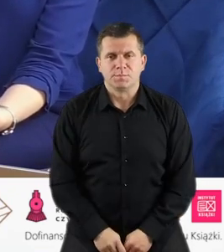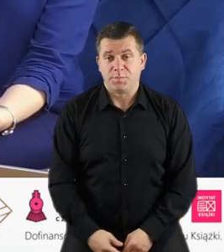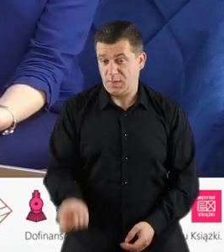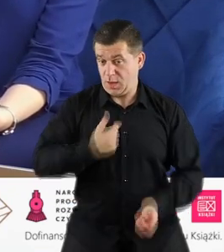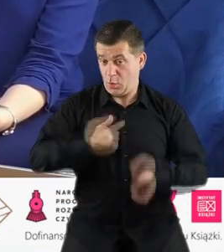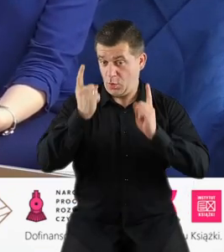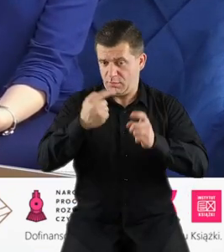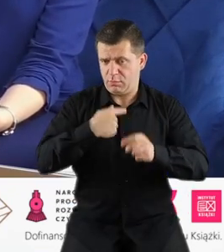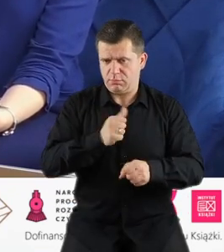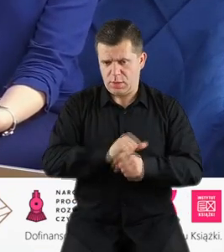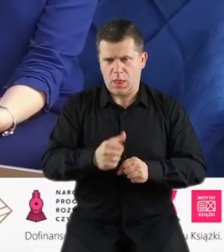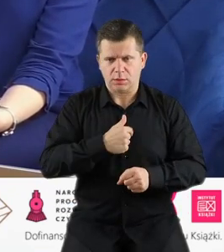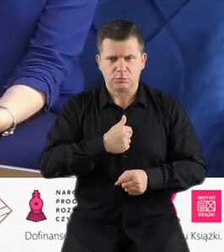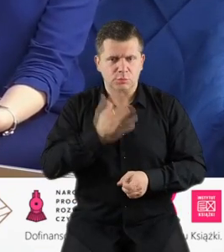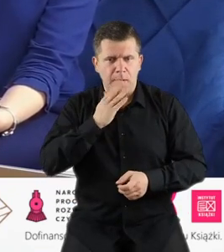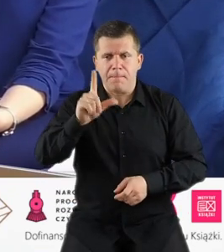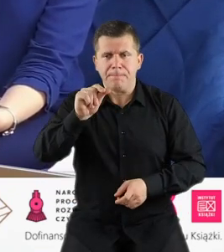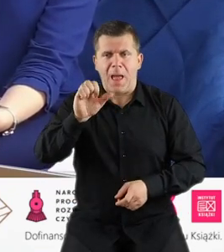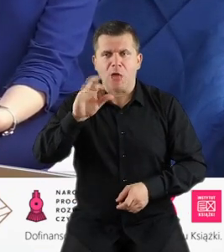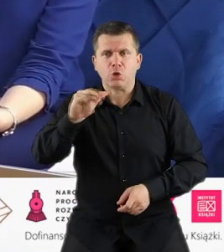Ja uważam siebie za patriotkę.